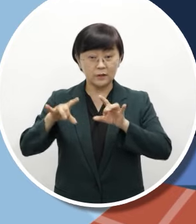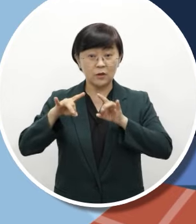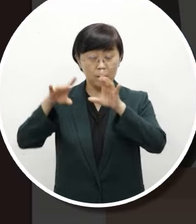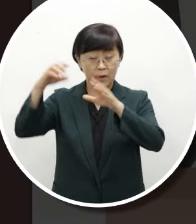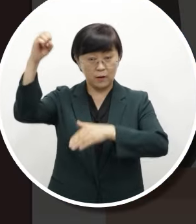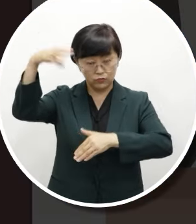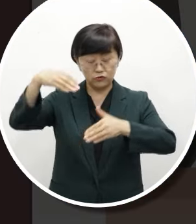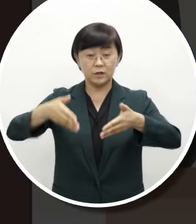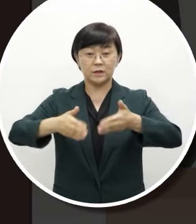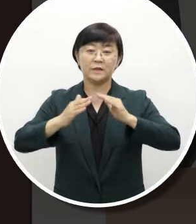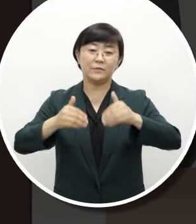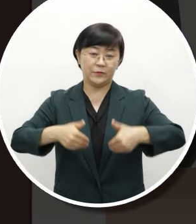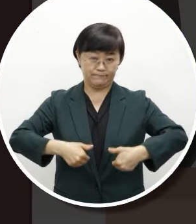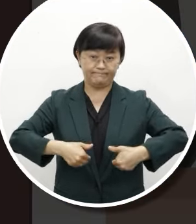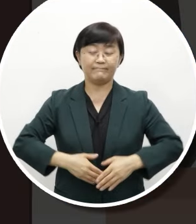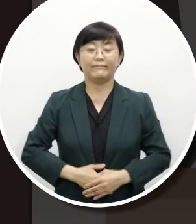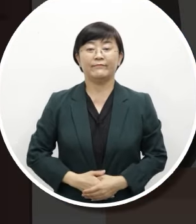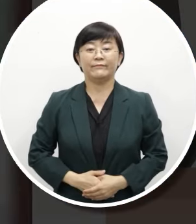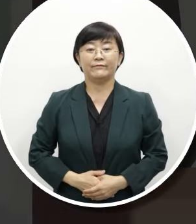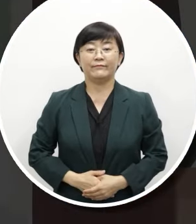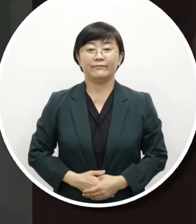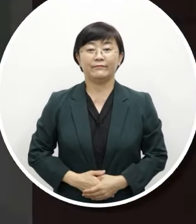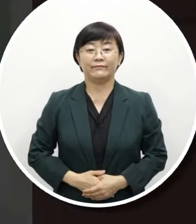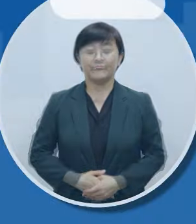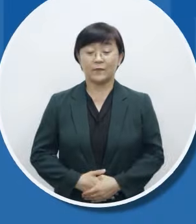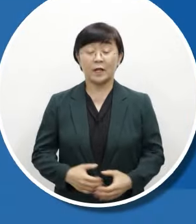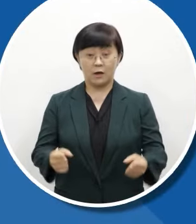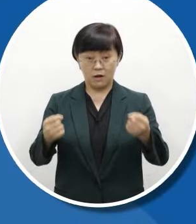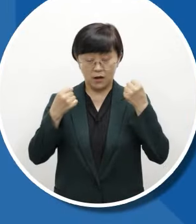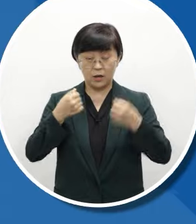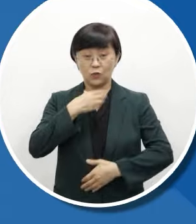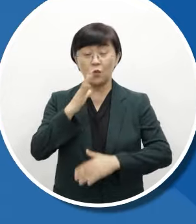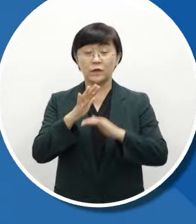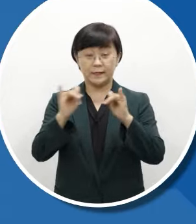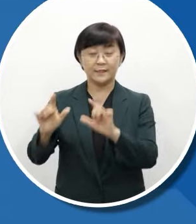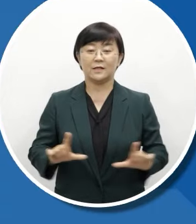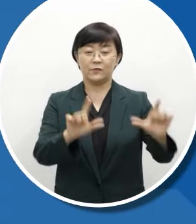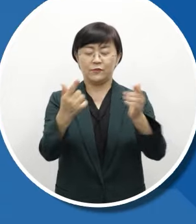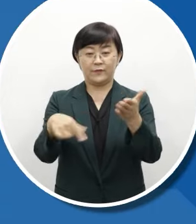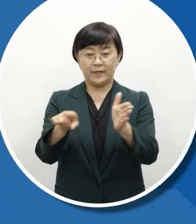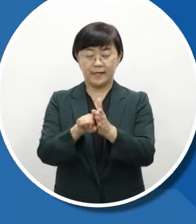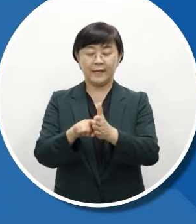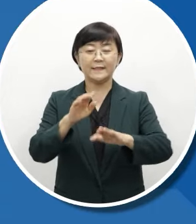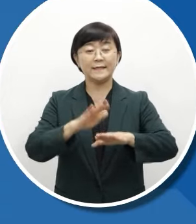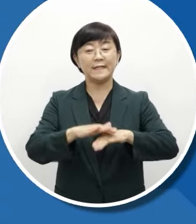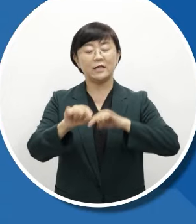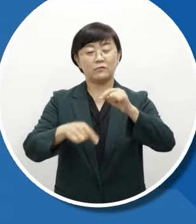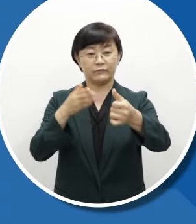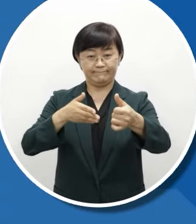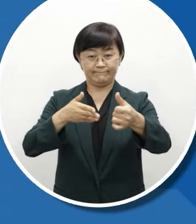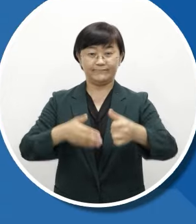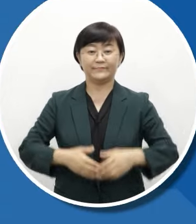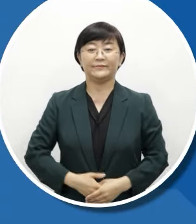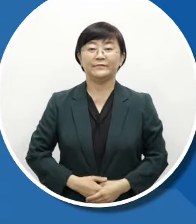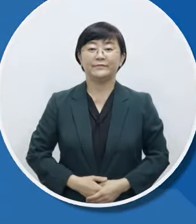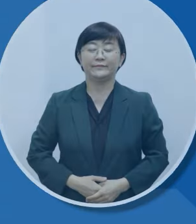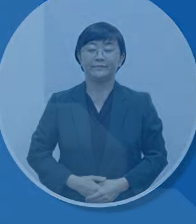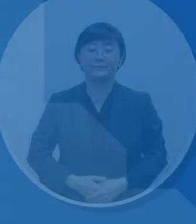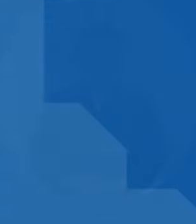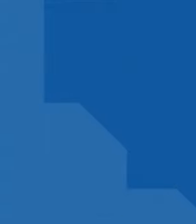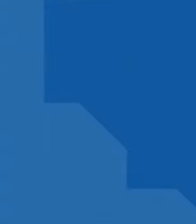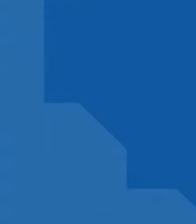수 있도록 센서 등을 설치해 주세요. 건강한 노년 생활을 위해 함께 실천해 주세요.